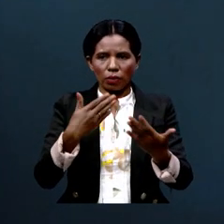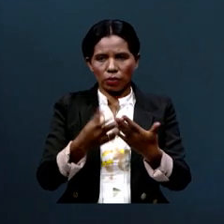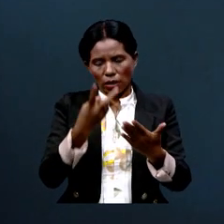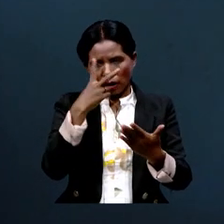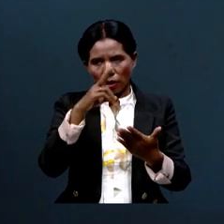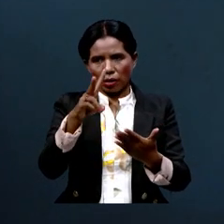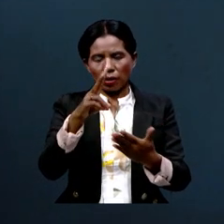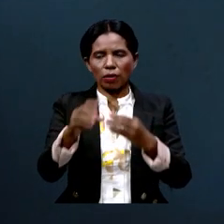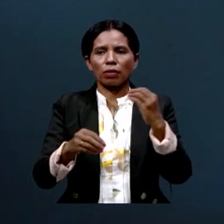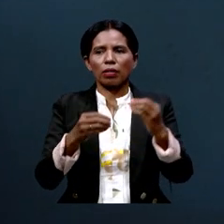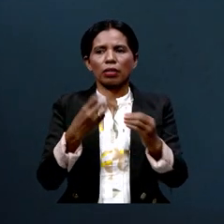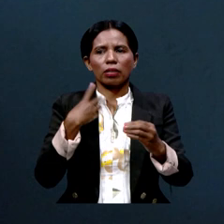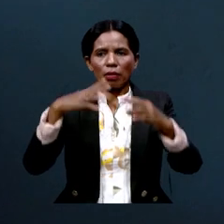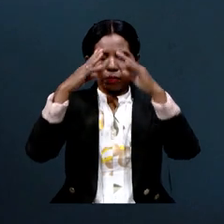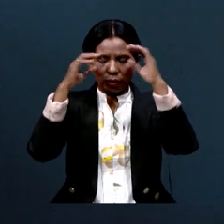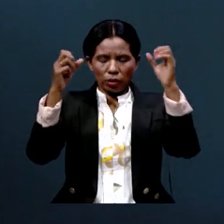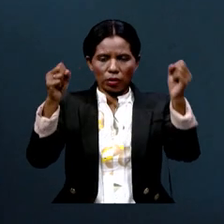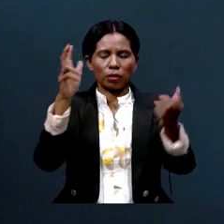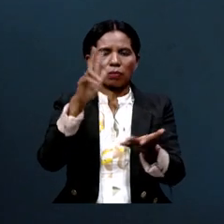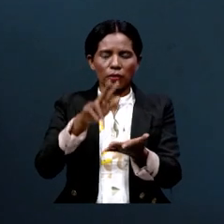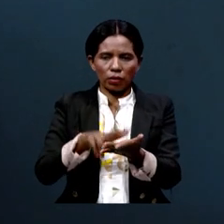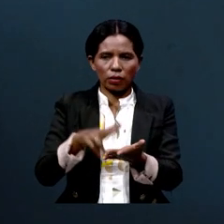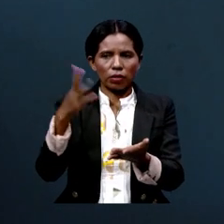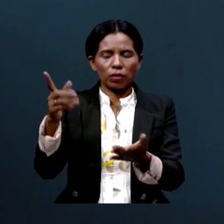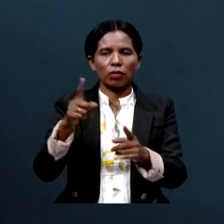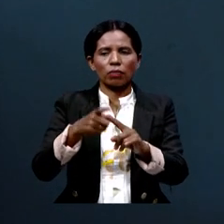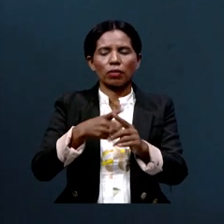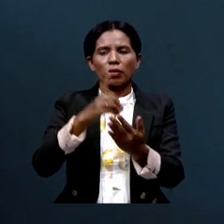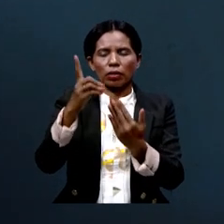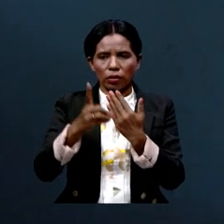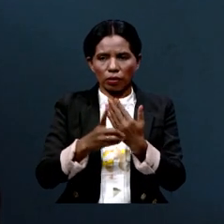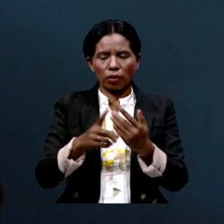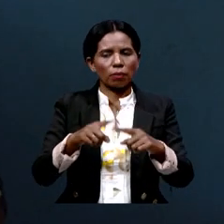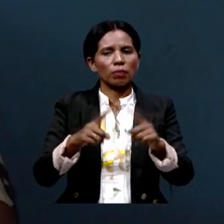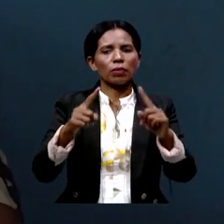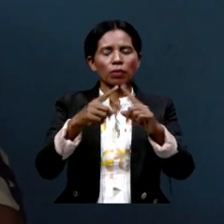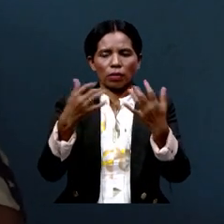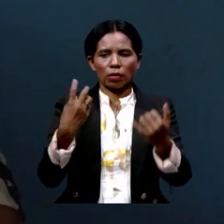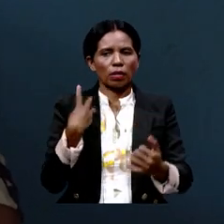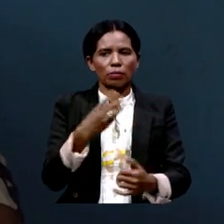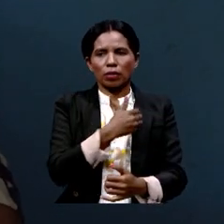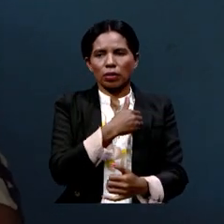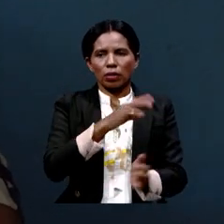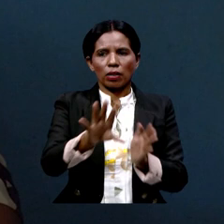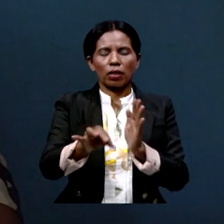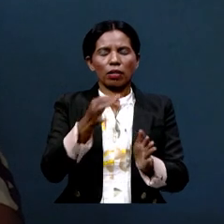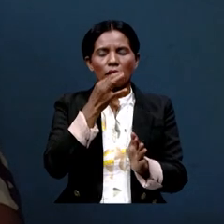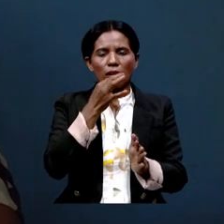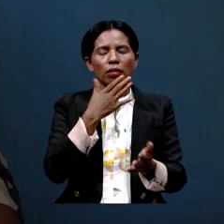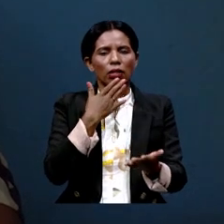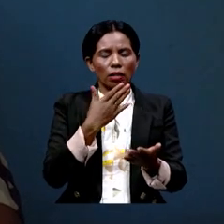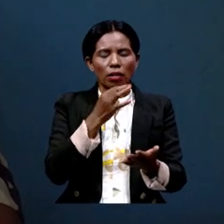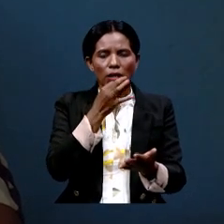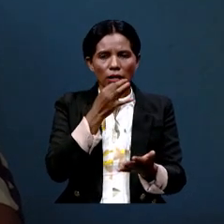kat. Kita ne presidente por mulga teona iha dezembro. Mai be to hin loron ami sedok hetan katak merena lao na. Skola